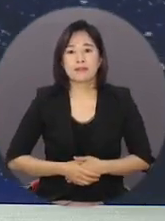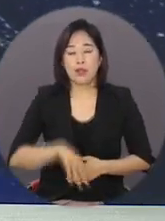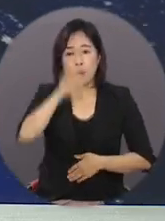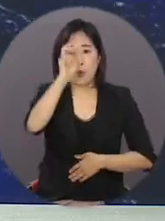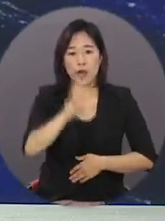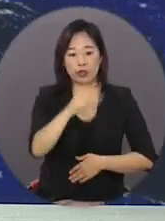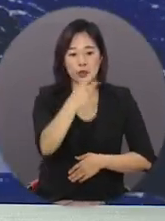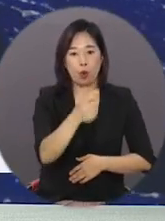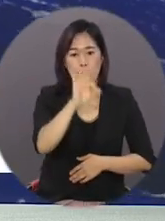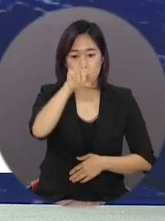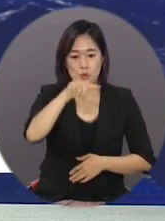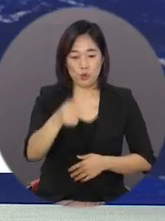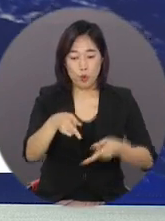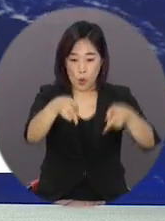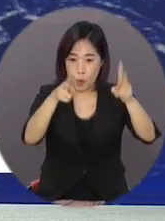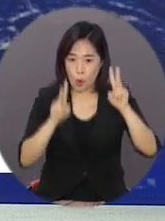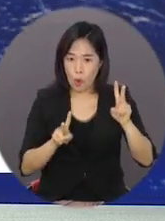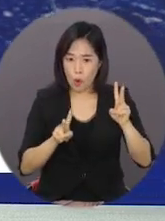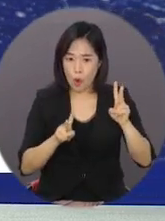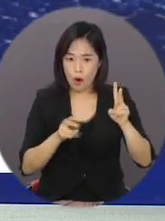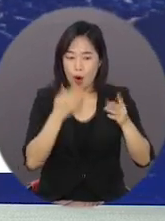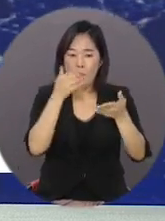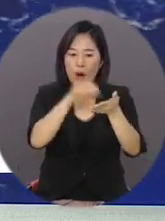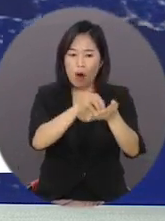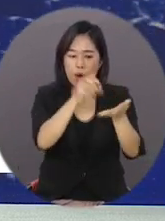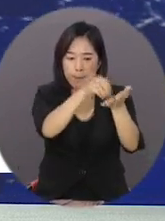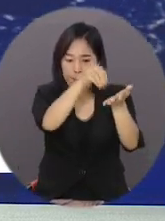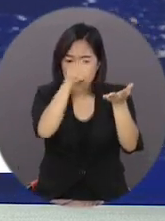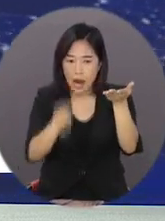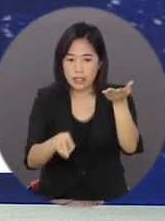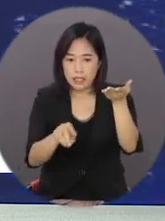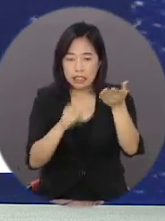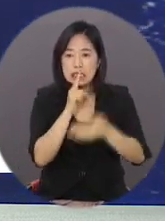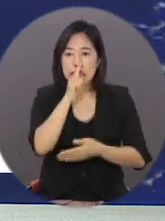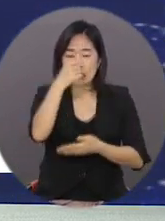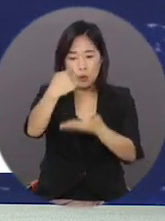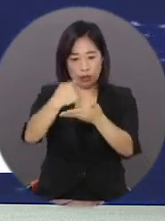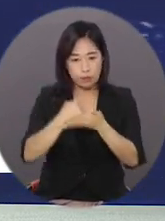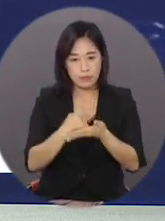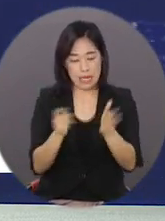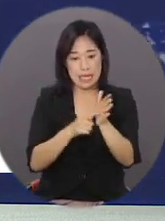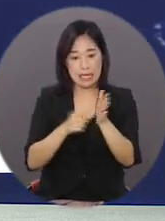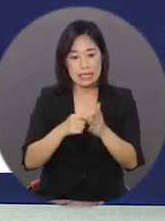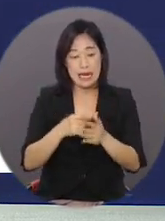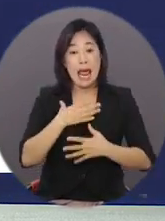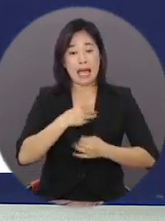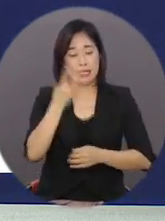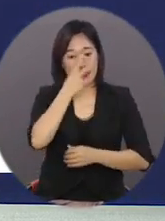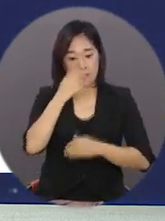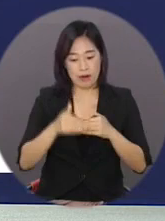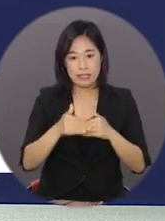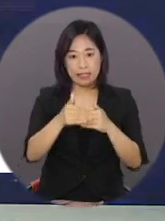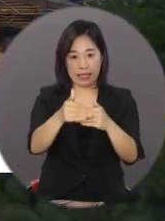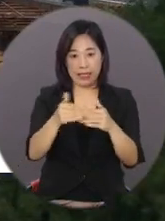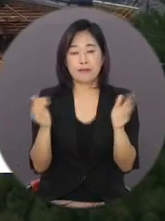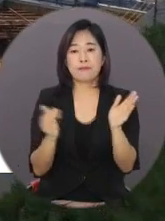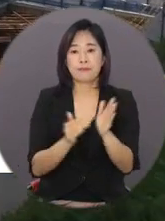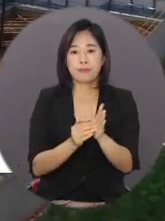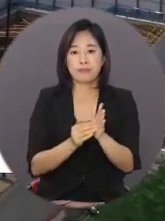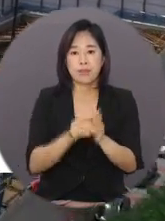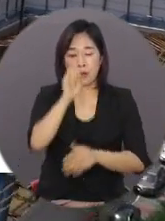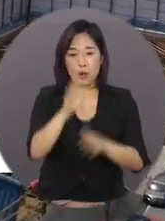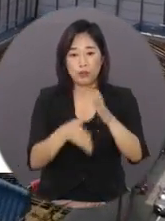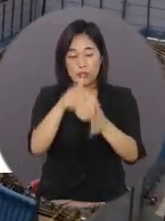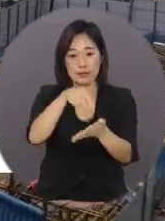광주 동은고가에서 콘크리트 조각이 떨어졌다는 신고가 접수돼 긴급 안전점검이 이루어졌습니다.